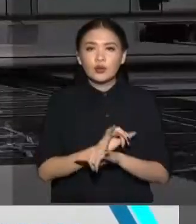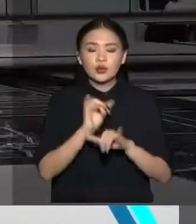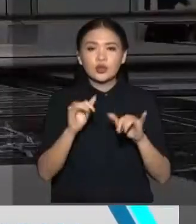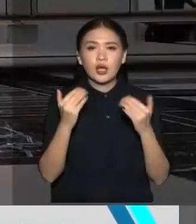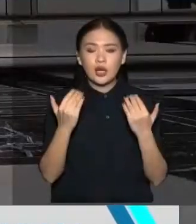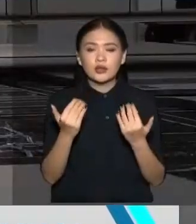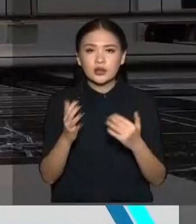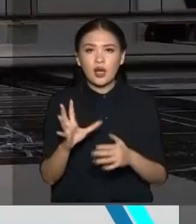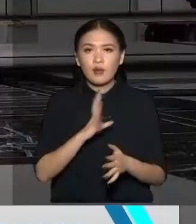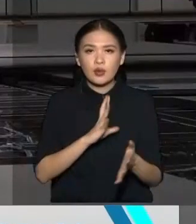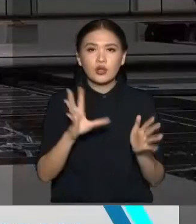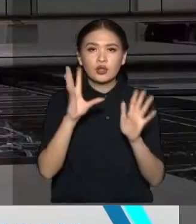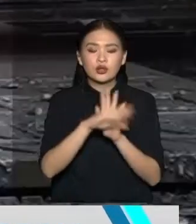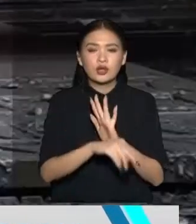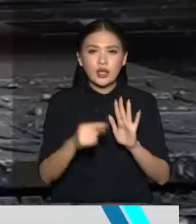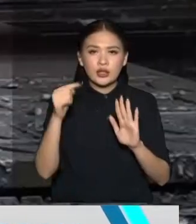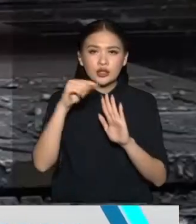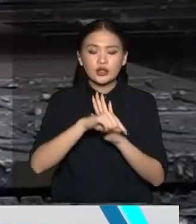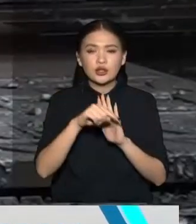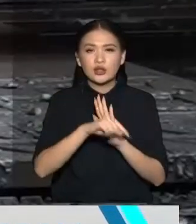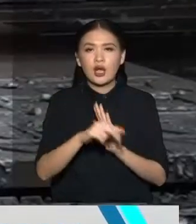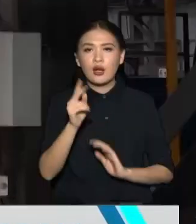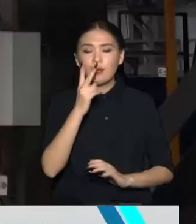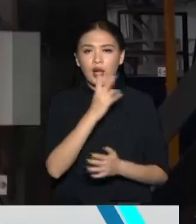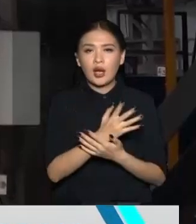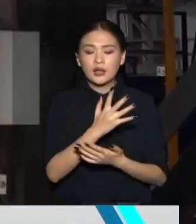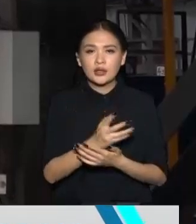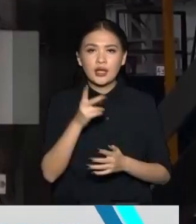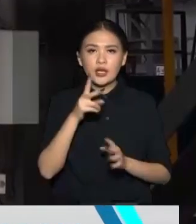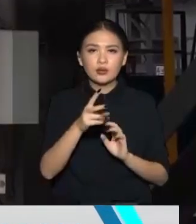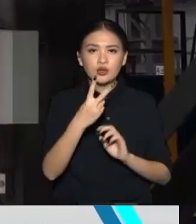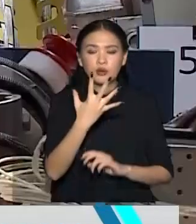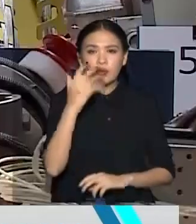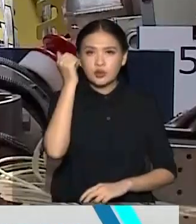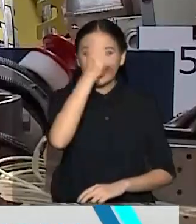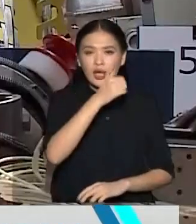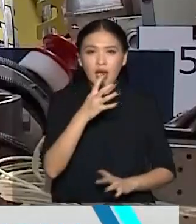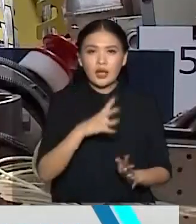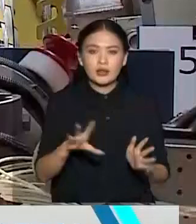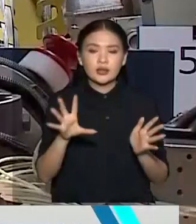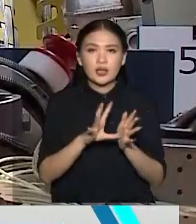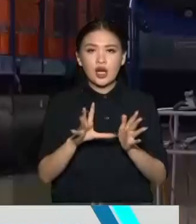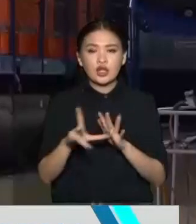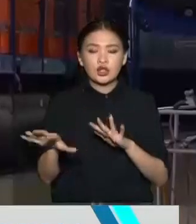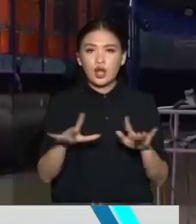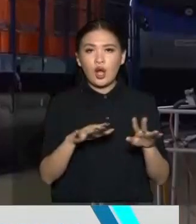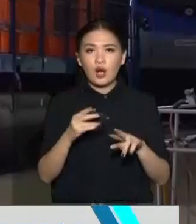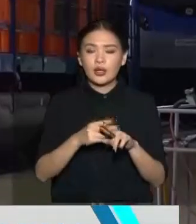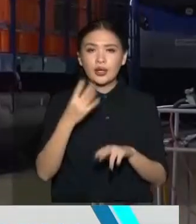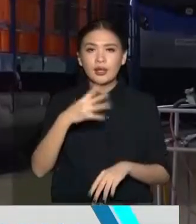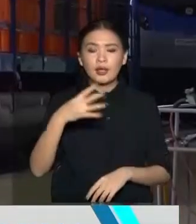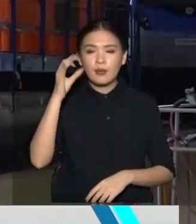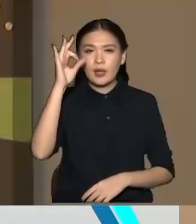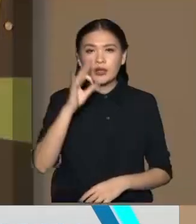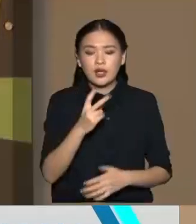Қазіргі таңда сұранысқа сай өндіріс ішкі нарықты қамтамасыз етіп отыр. Ал 2025 жылы электровоз жасаудағы отандық үлес 40%-ға